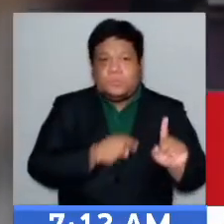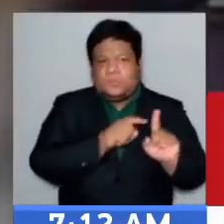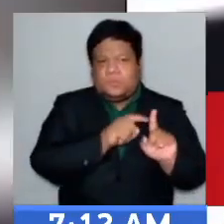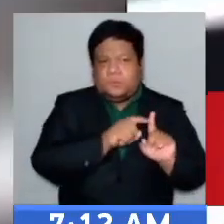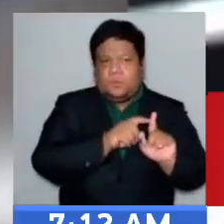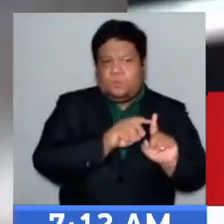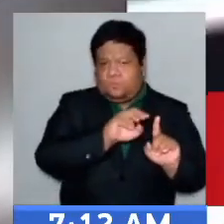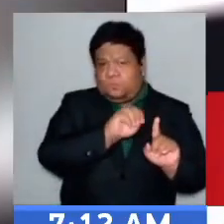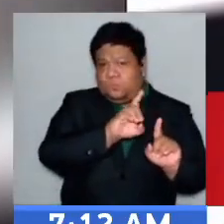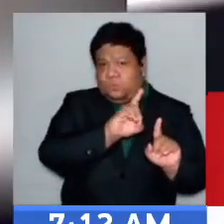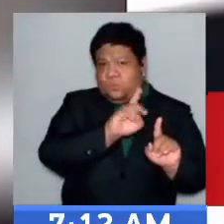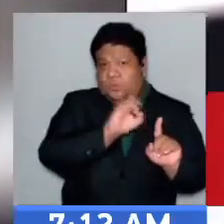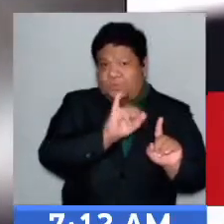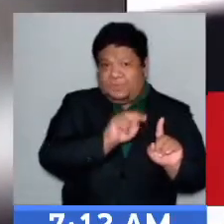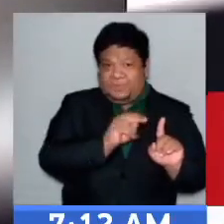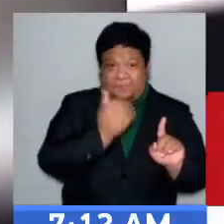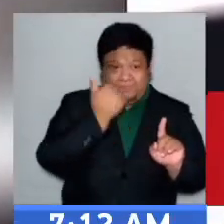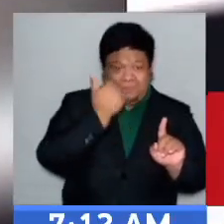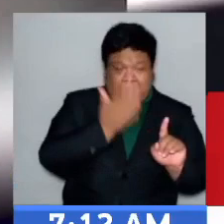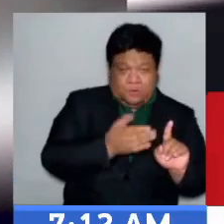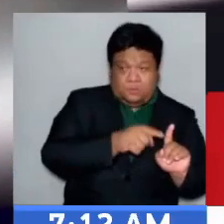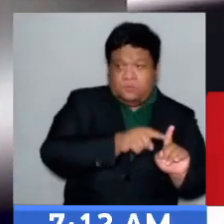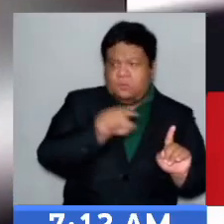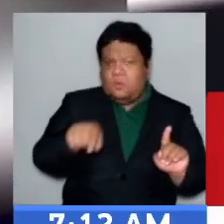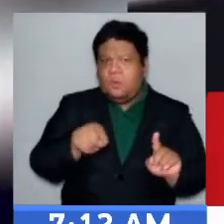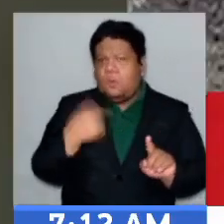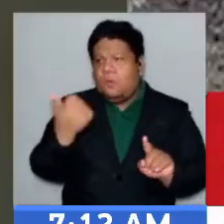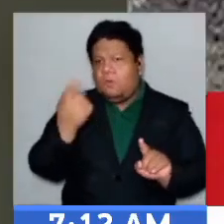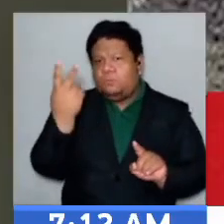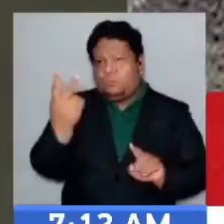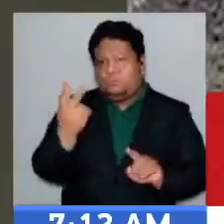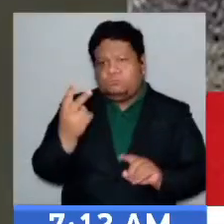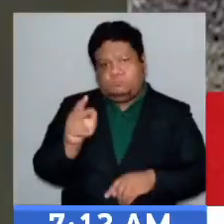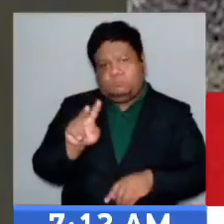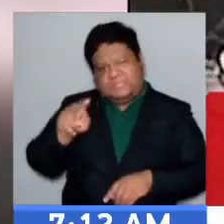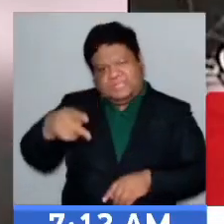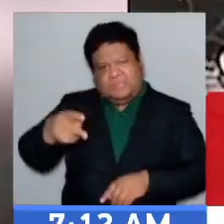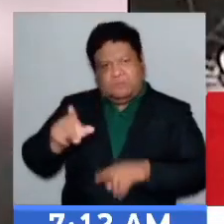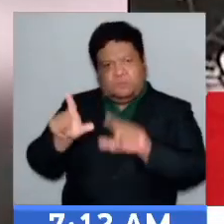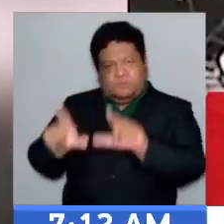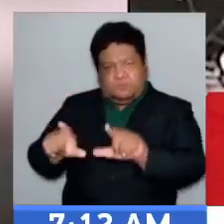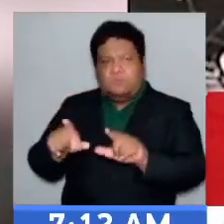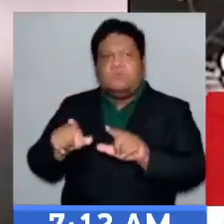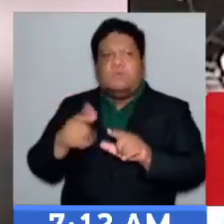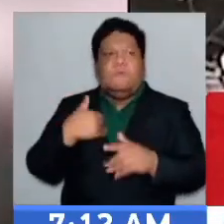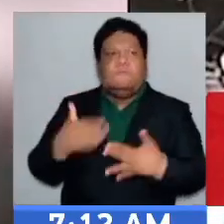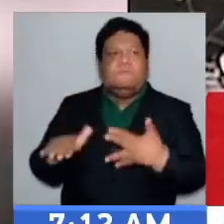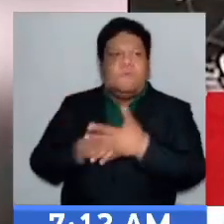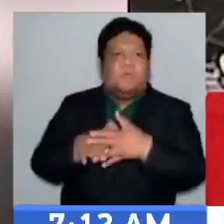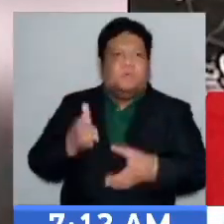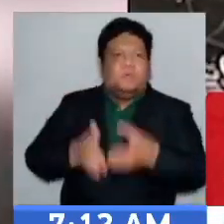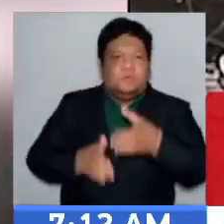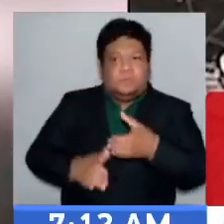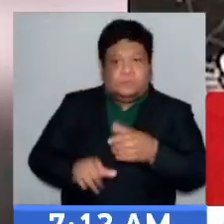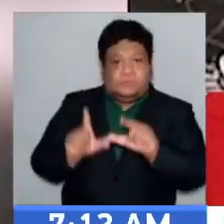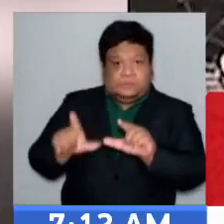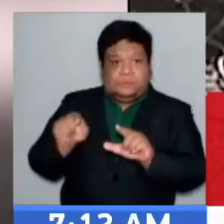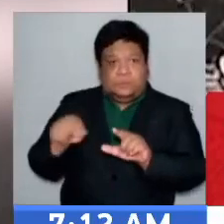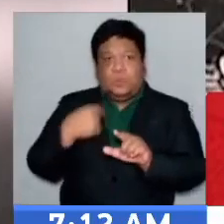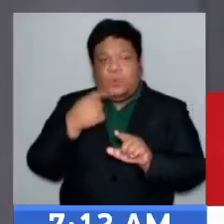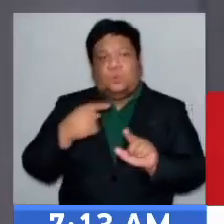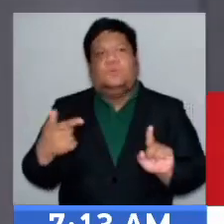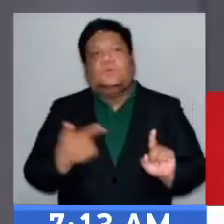Mimaropa Regional Director Police Brigadier General Joel Doria. Ang suspect na itinuturong bumaril kay Bundokin ay hindi